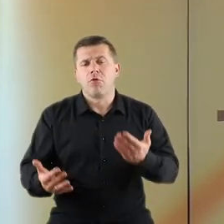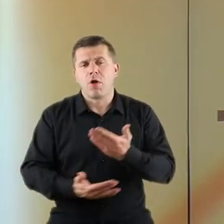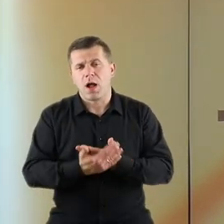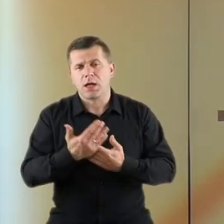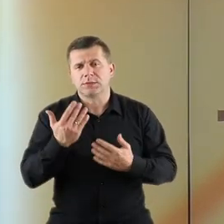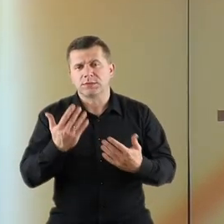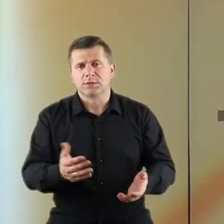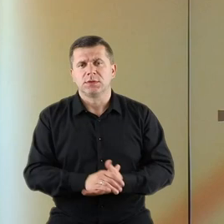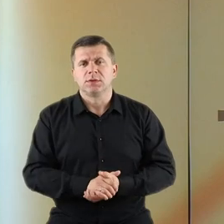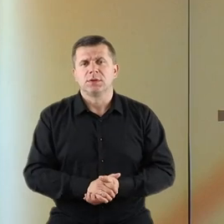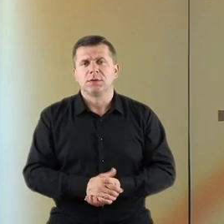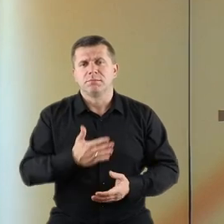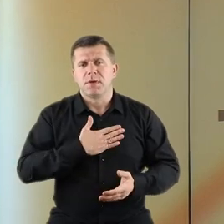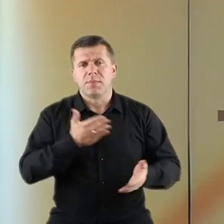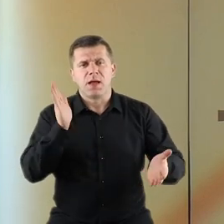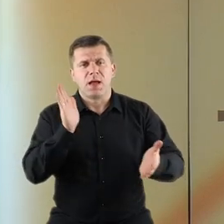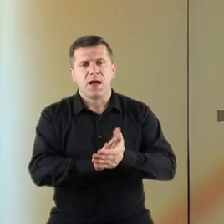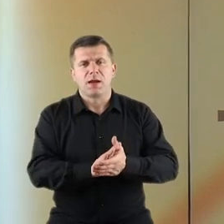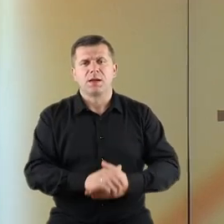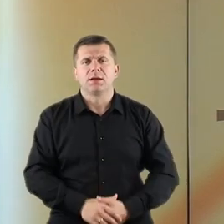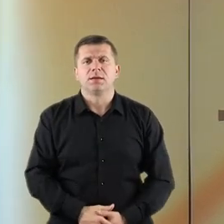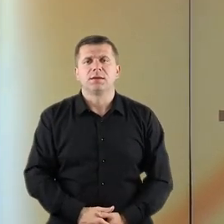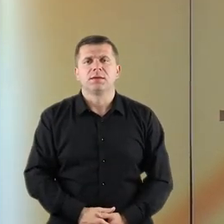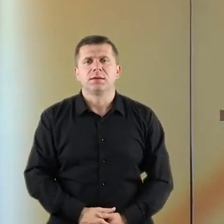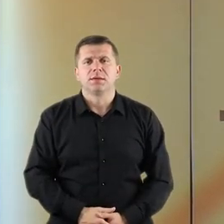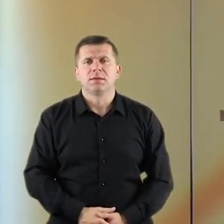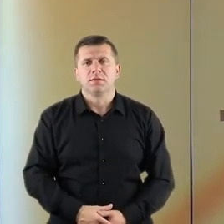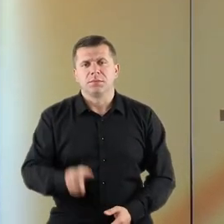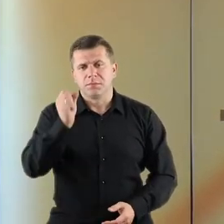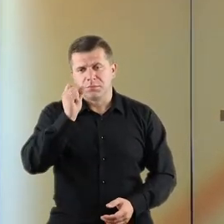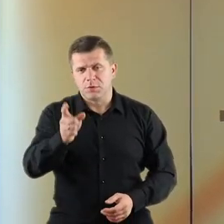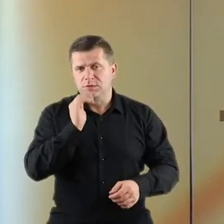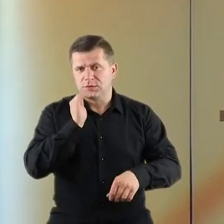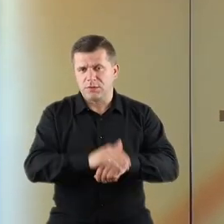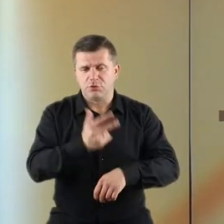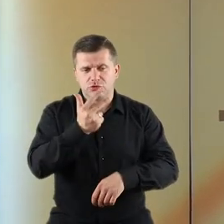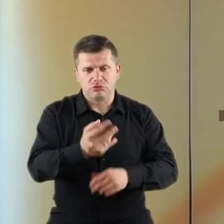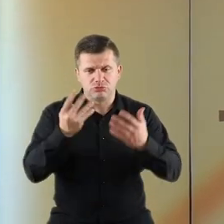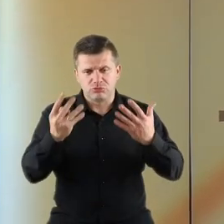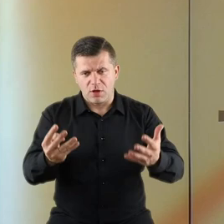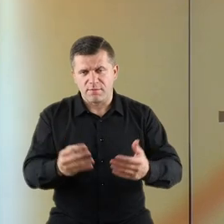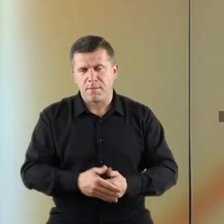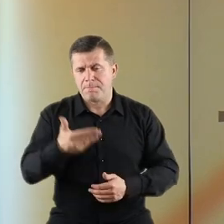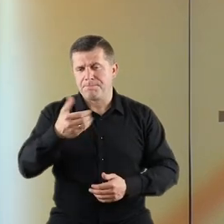mamy charakterystyczne liczby które się pojawiają w zamówieniach 3 i 9 magiczne